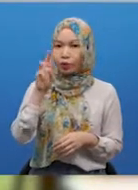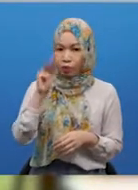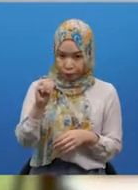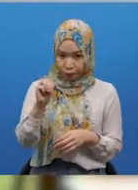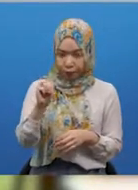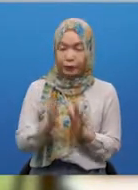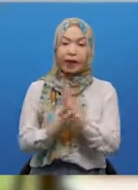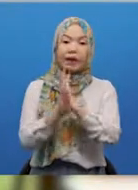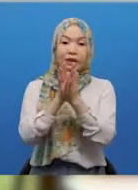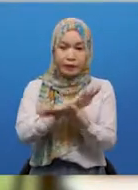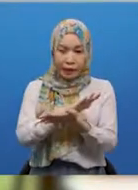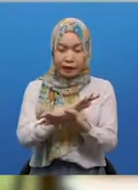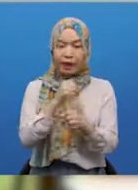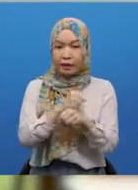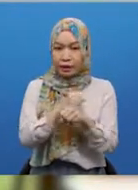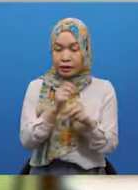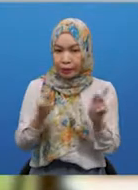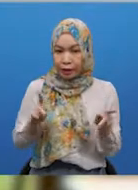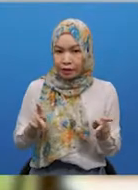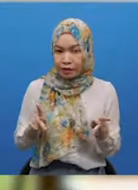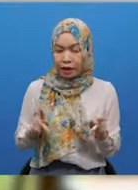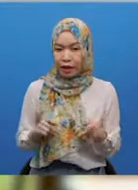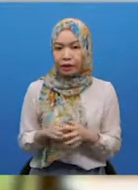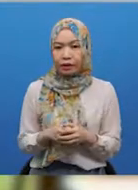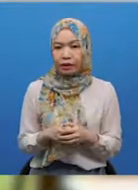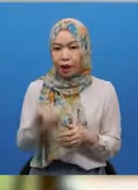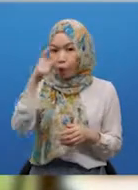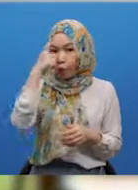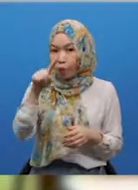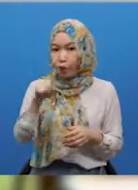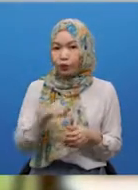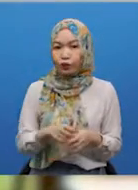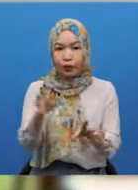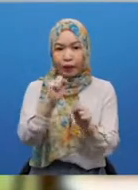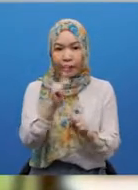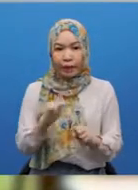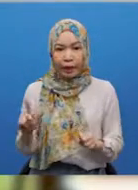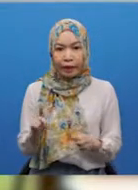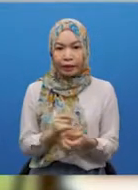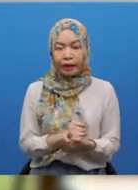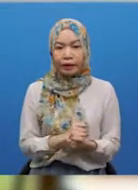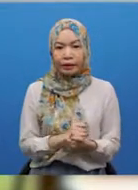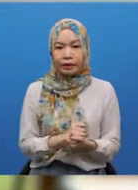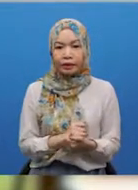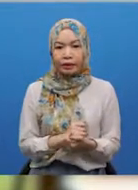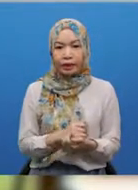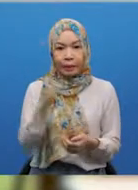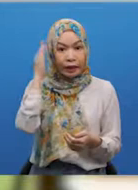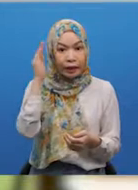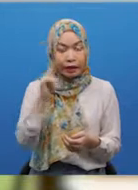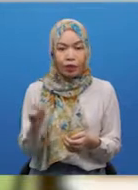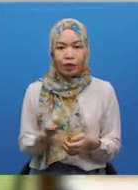Oleh itu, tugasan pelajar selanjutnya adalah untuk mendapatkan informasi tentang tajuk